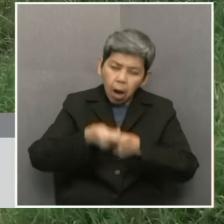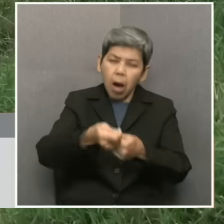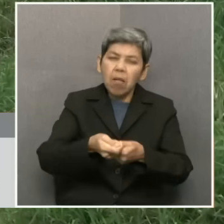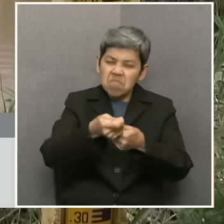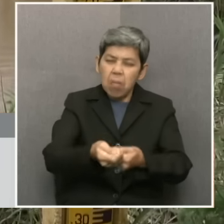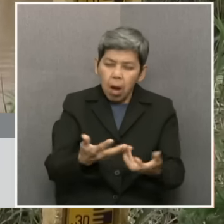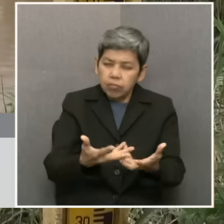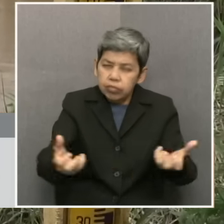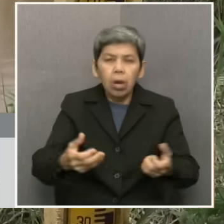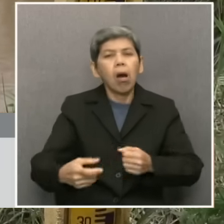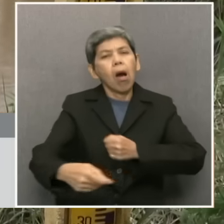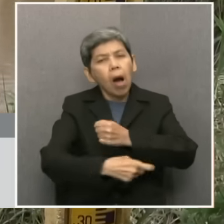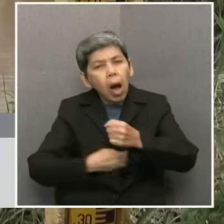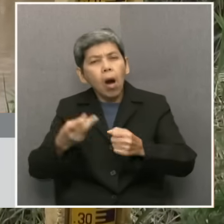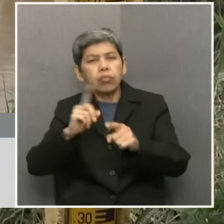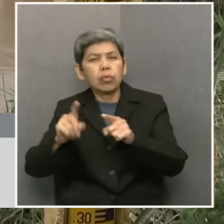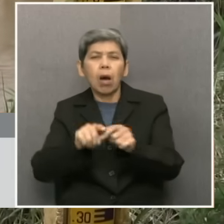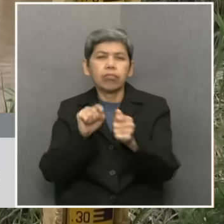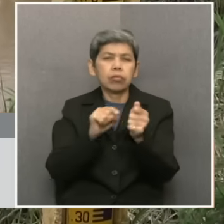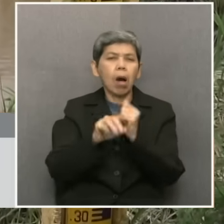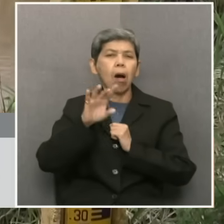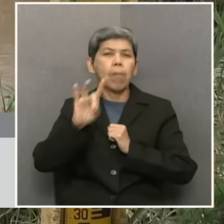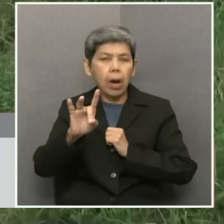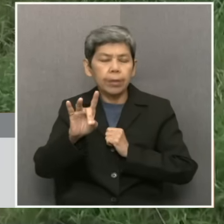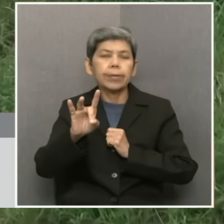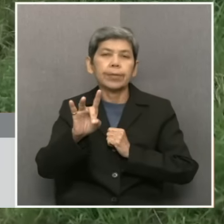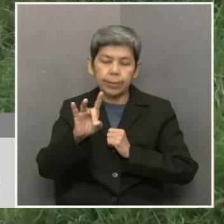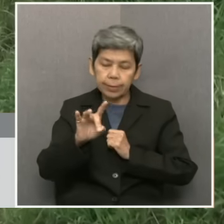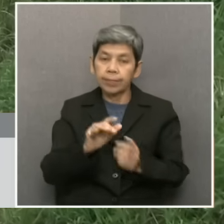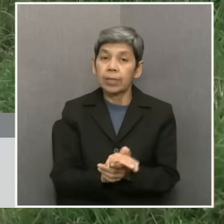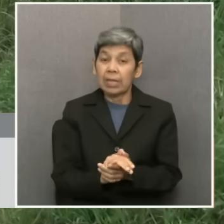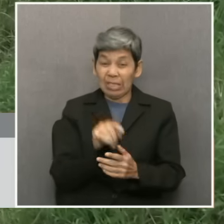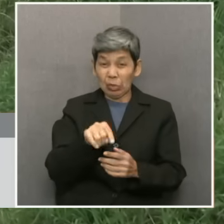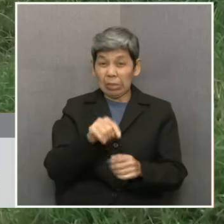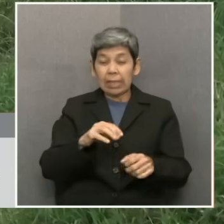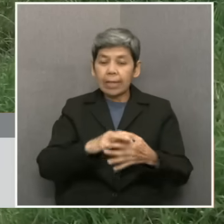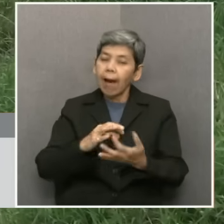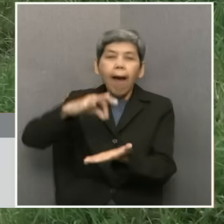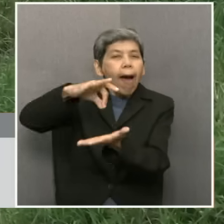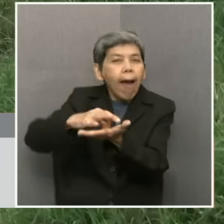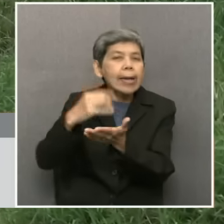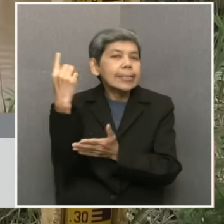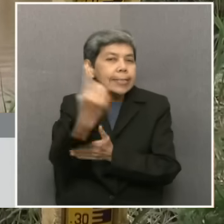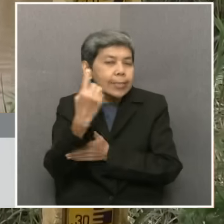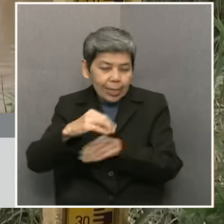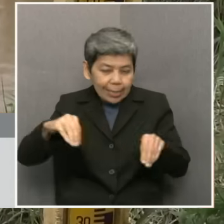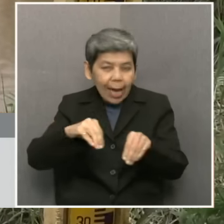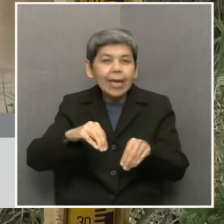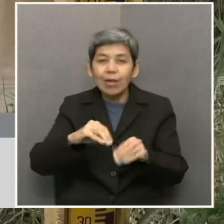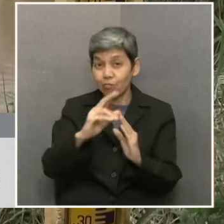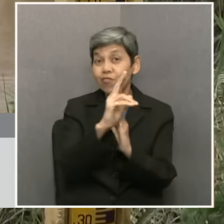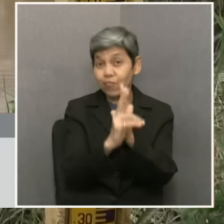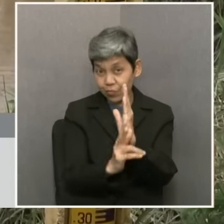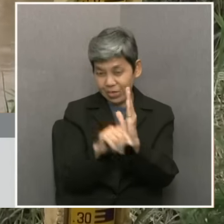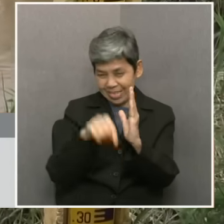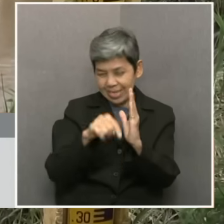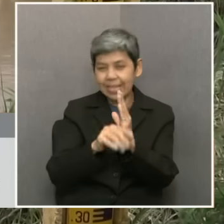เฉพาะนาข้าวในพื้นที่ 8อำเภอแล้วก็บริเวณจุดที่เป็นจุดสร้างแลนด์มาร์คแห่งใหม่อยู่ติดปริมน้ำโขงเลยนะนะคะ